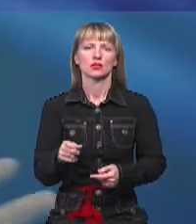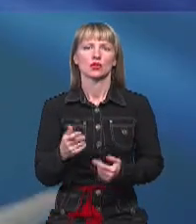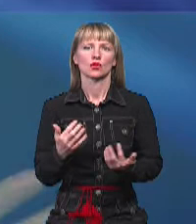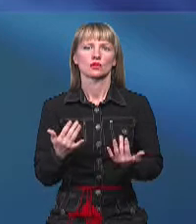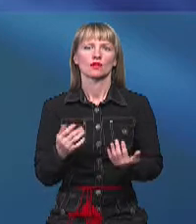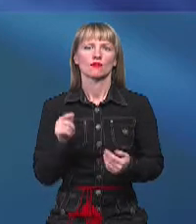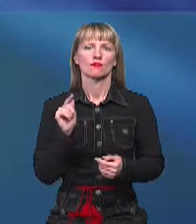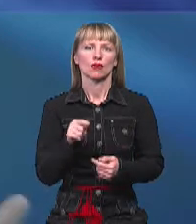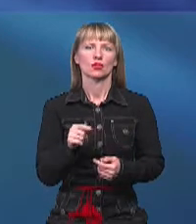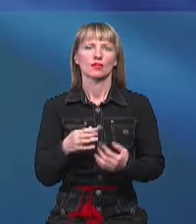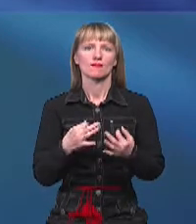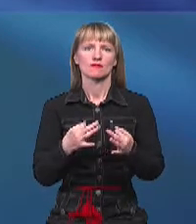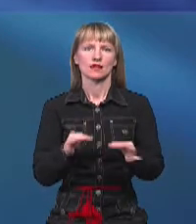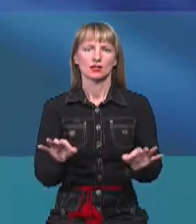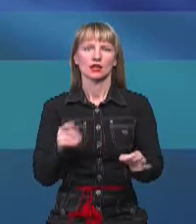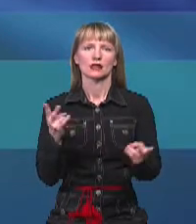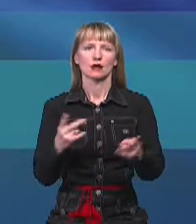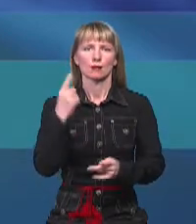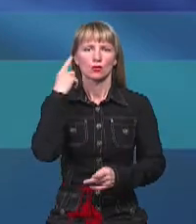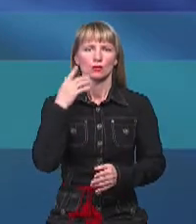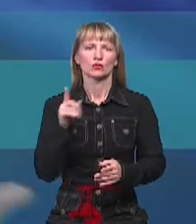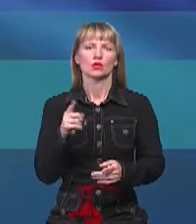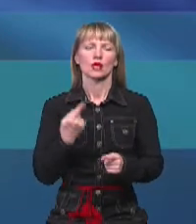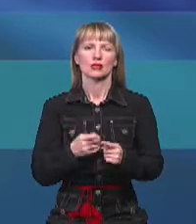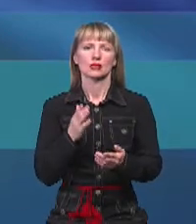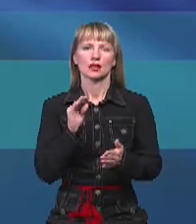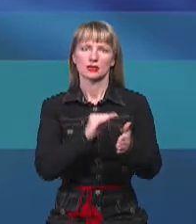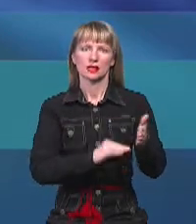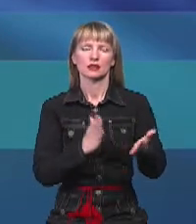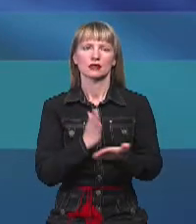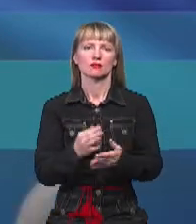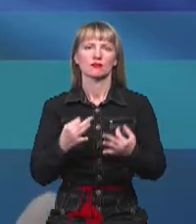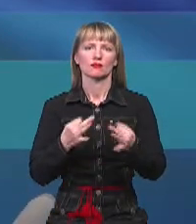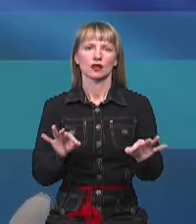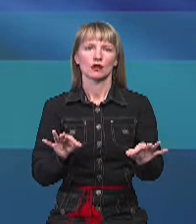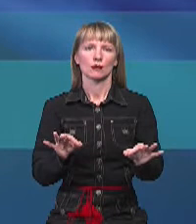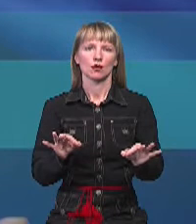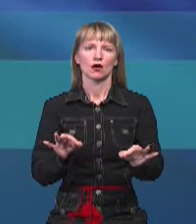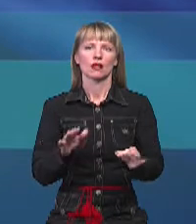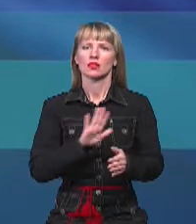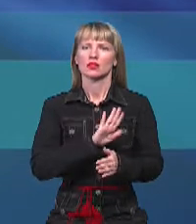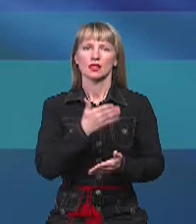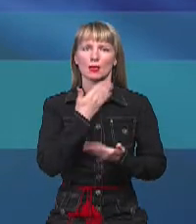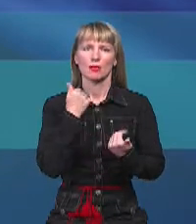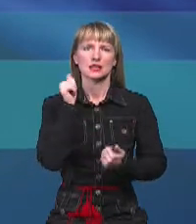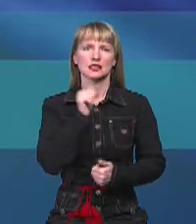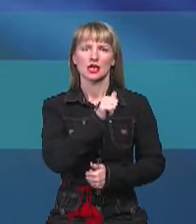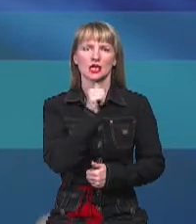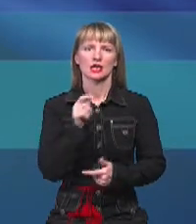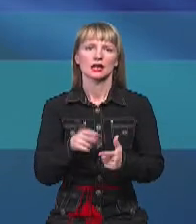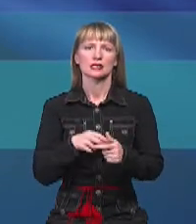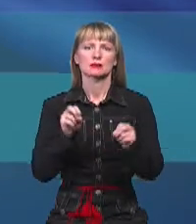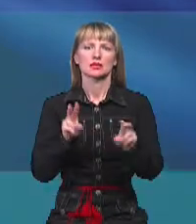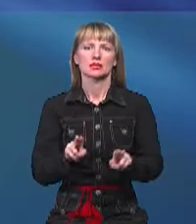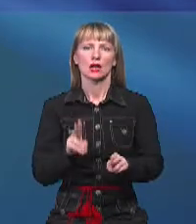оскільки так, вони у вільному, по-перше, треба розуміти, що ці дані є у вільному доступі, вони не є засекреченими чи не мають якогось такого спеціального